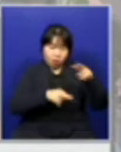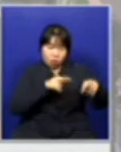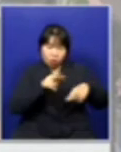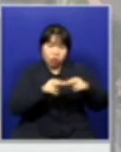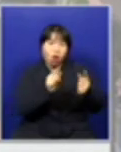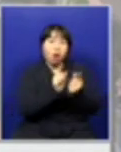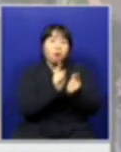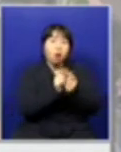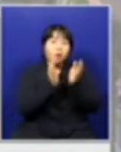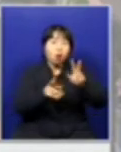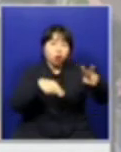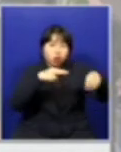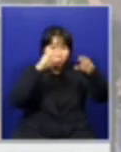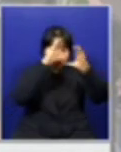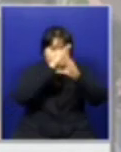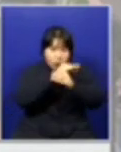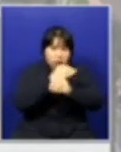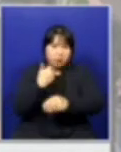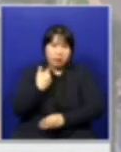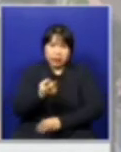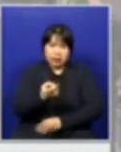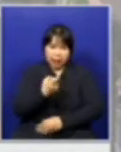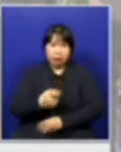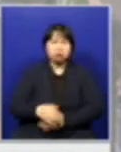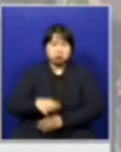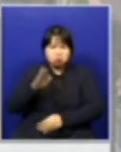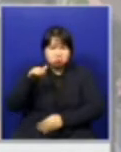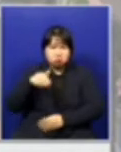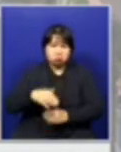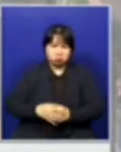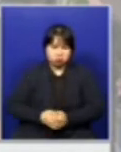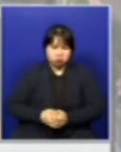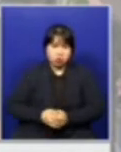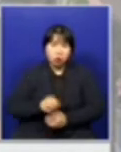นนะคะมีประชาชนมาถามว่าอาจารย์ท่านส